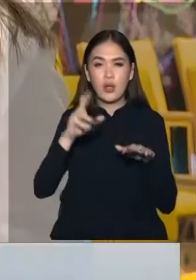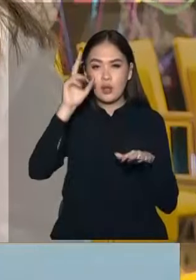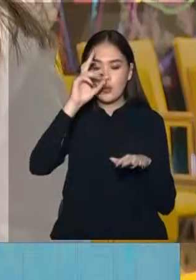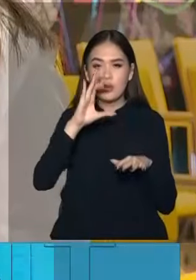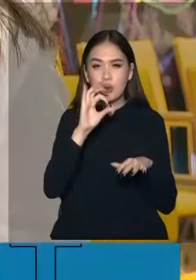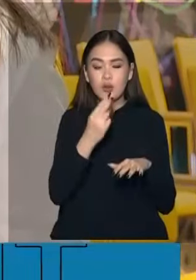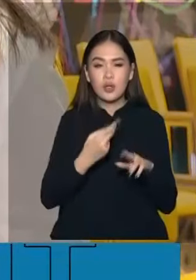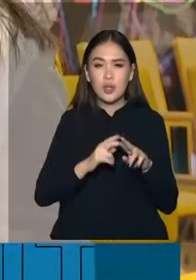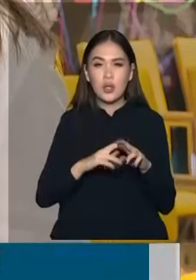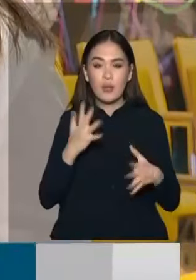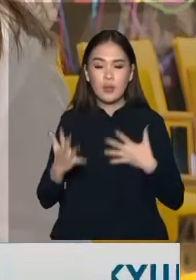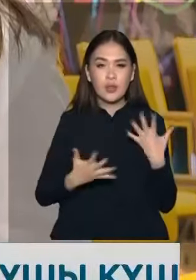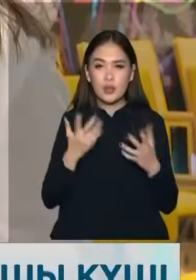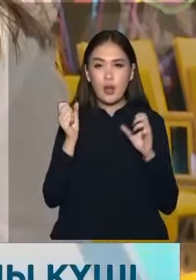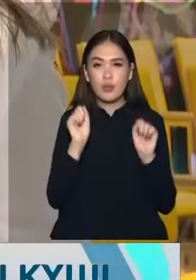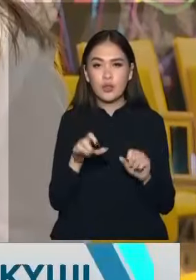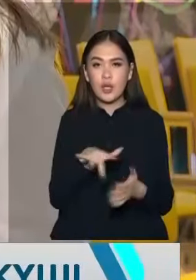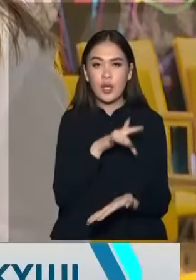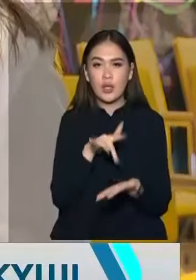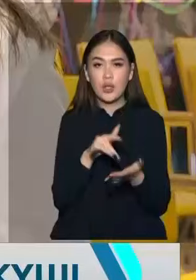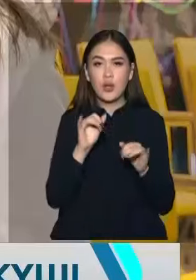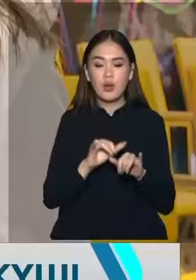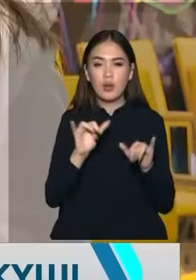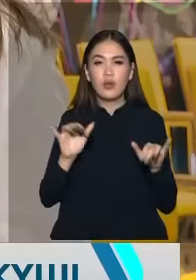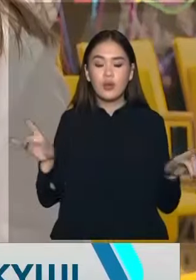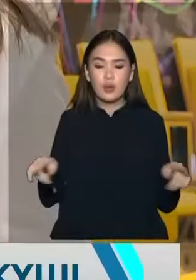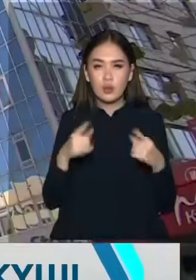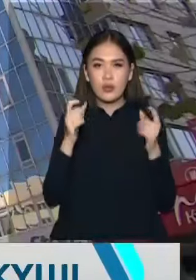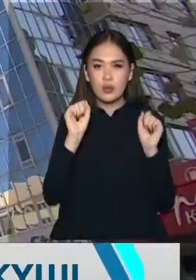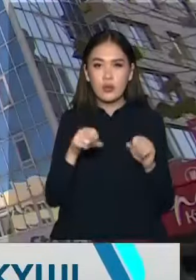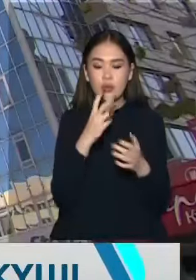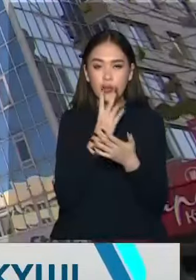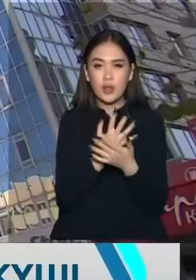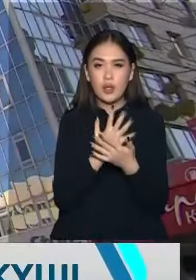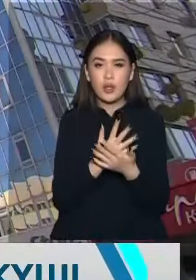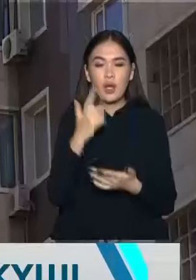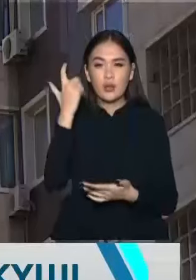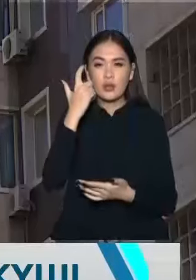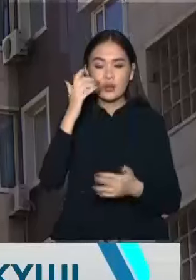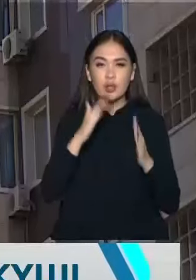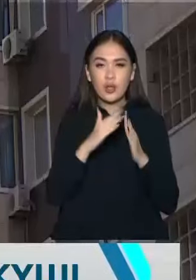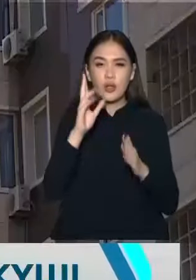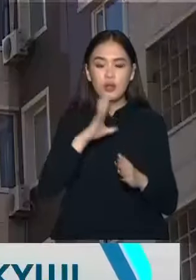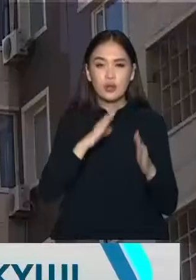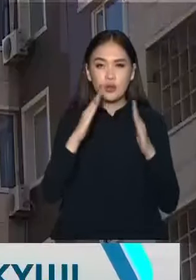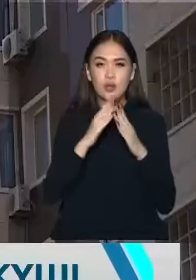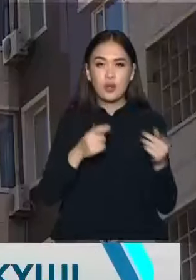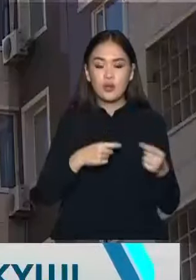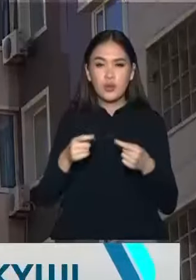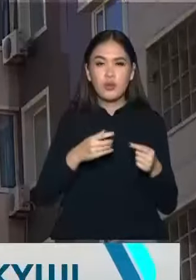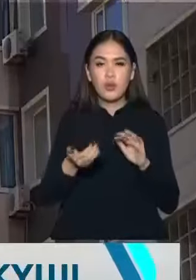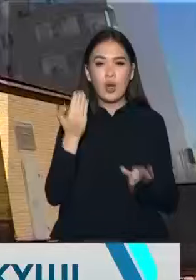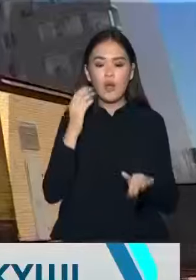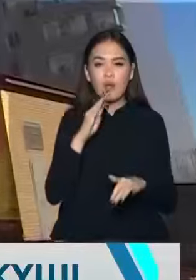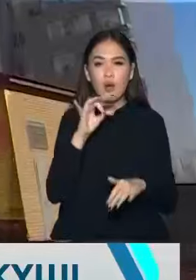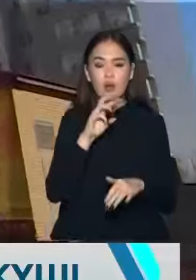саяси өміріне де белсене араласалады. Қаланы көркейту, дамыту жобаларына үн қосалады. Мүлік иелері бірлестігі үйді басқарудың жаңа формасы, бұрынғы